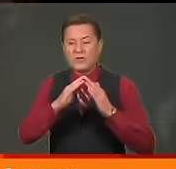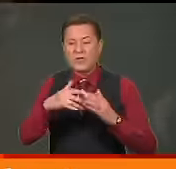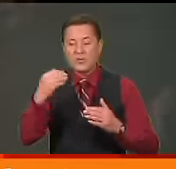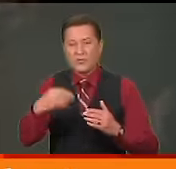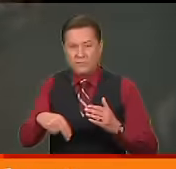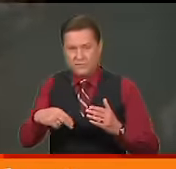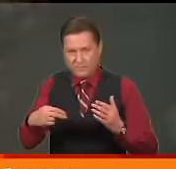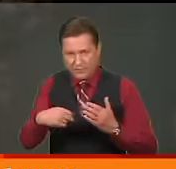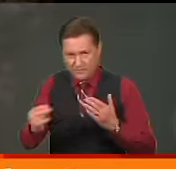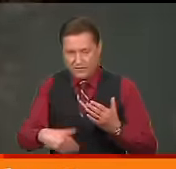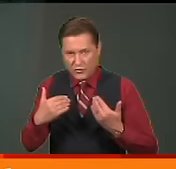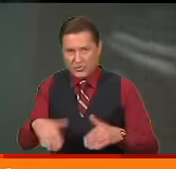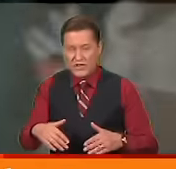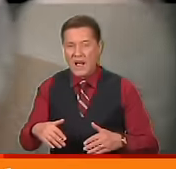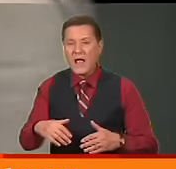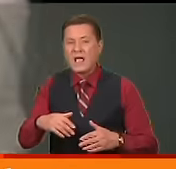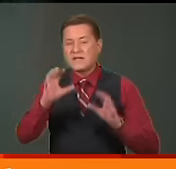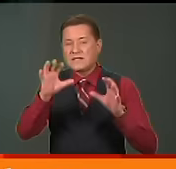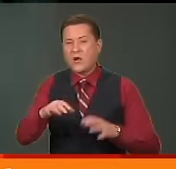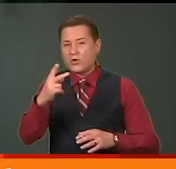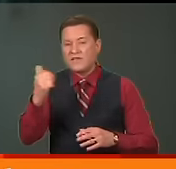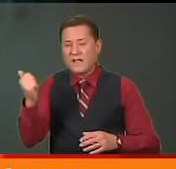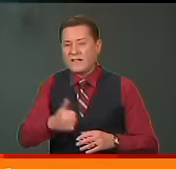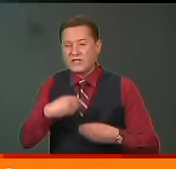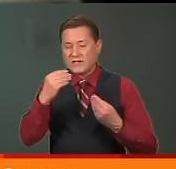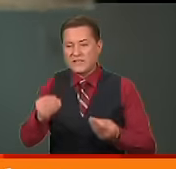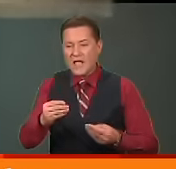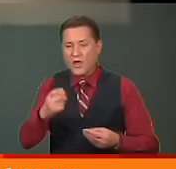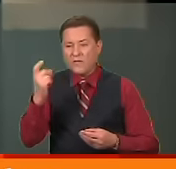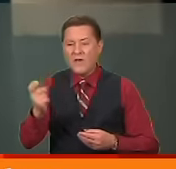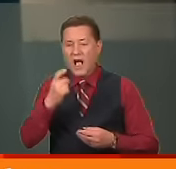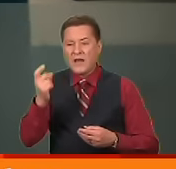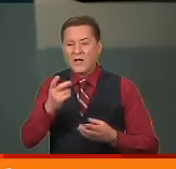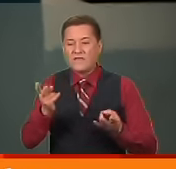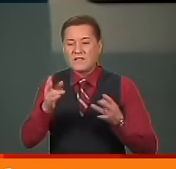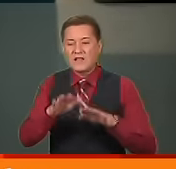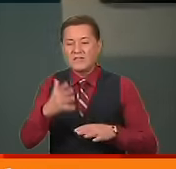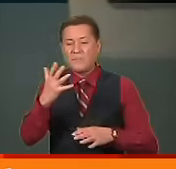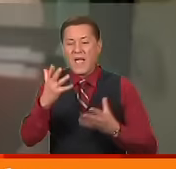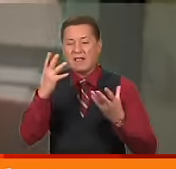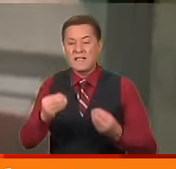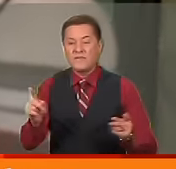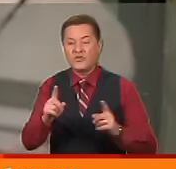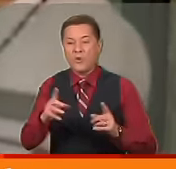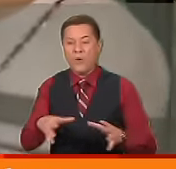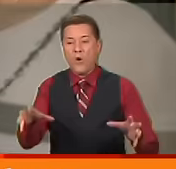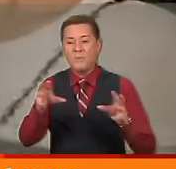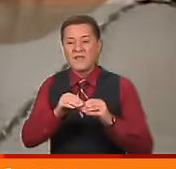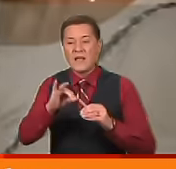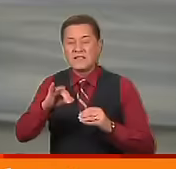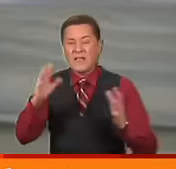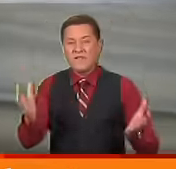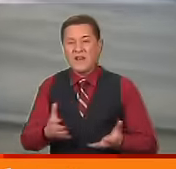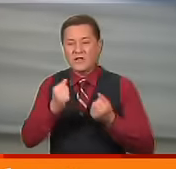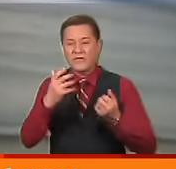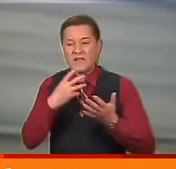збір закон дає 2 тижні. У хатки, яку загубив собі ЖЕК, залишилося 5 днів, аби об'єднатися і врятувати